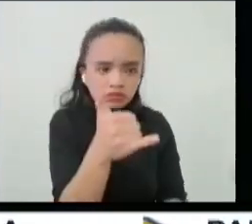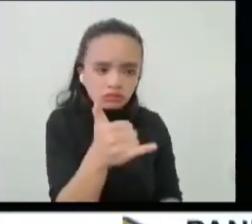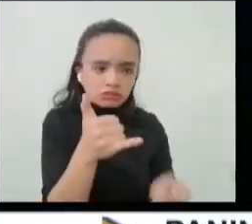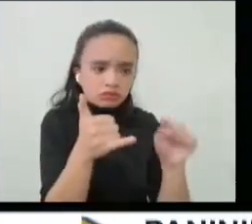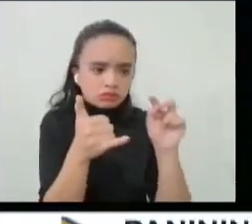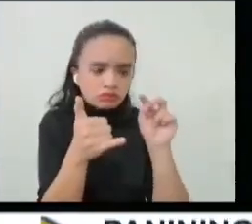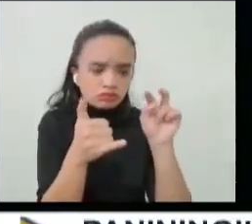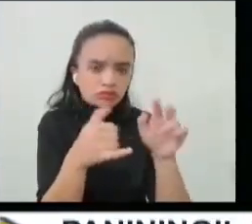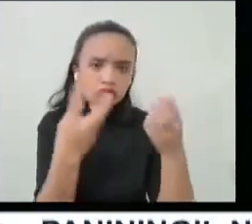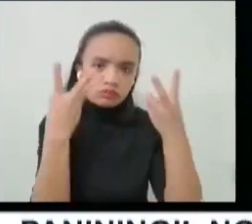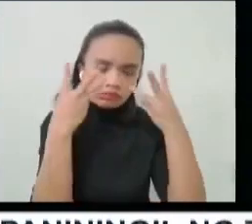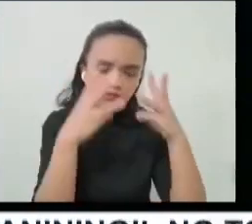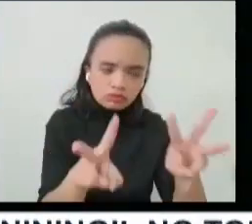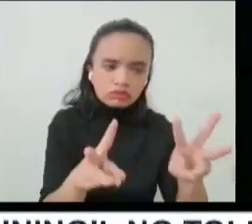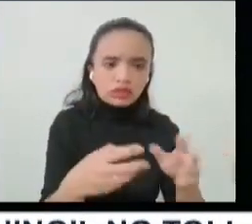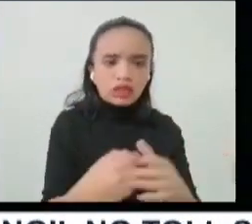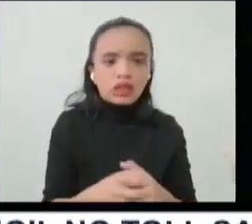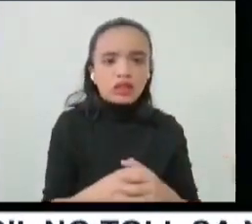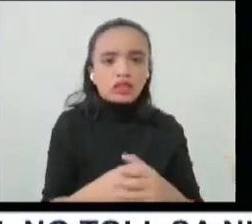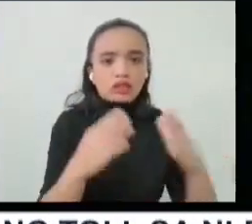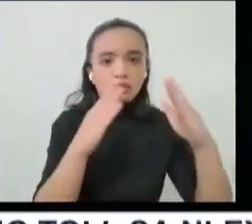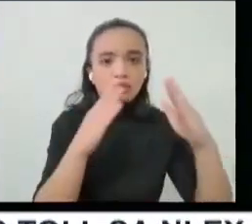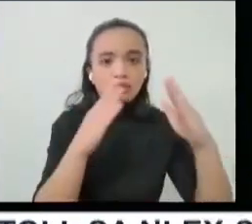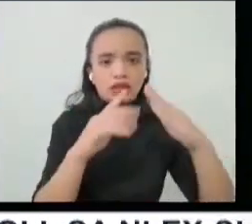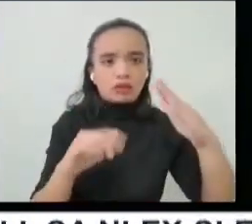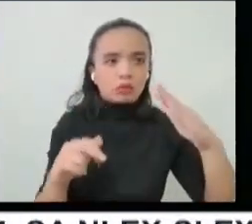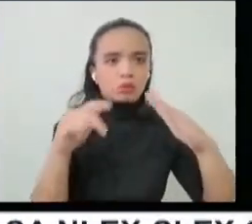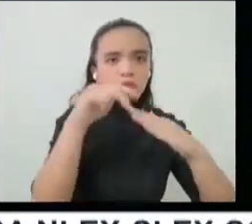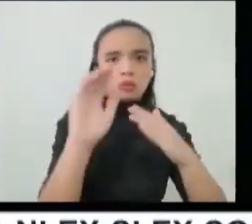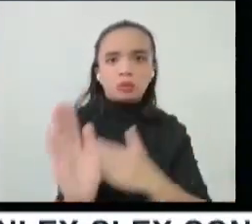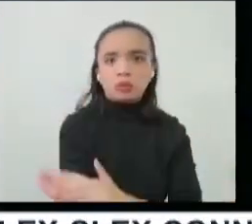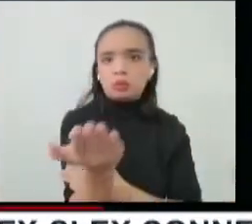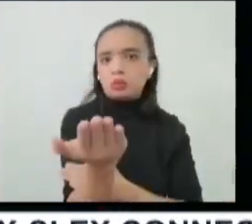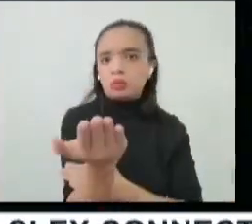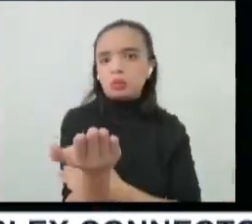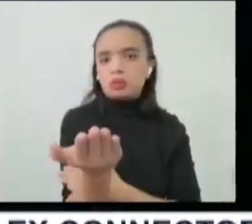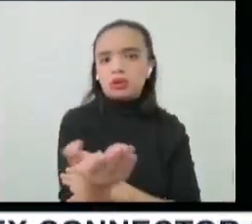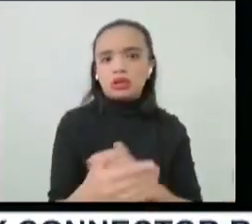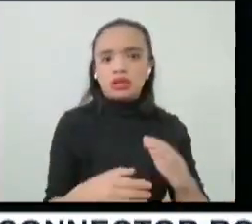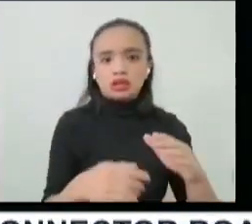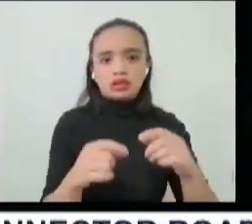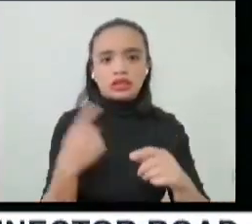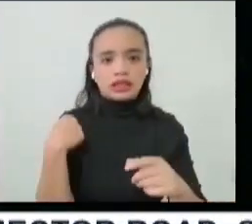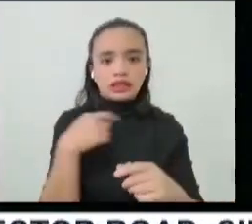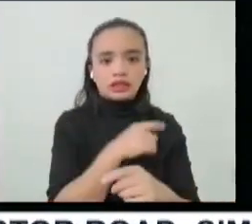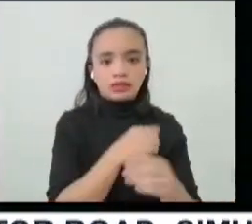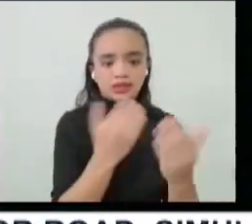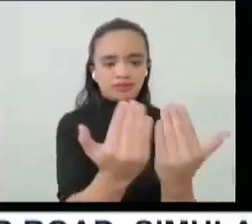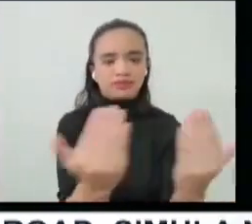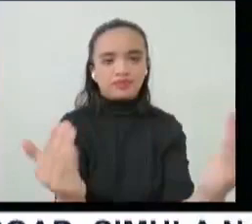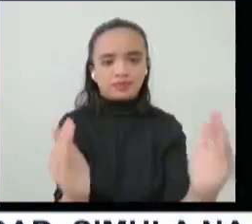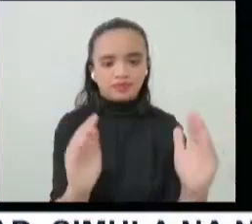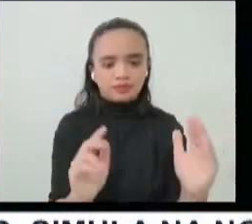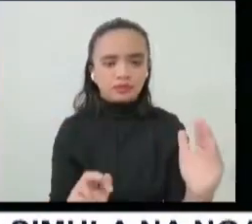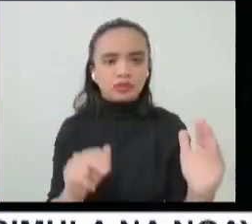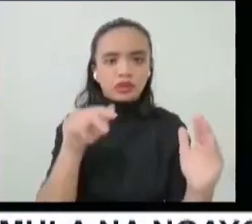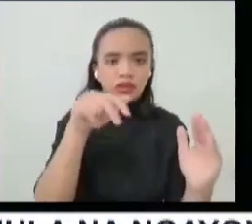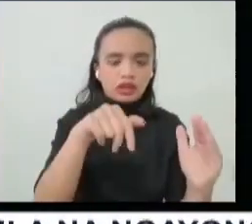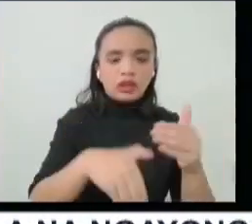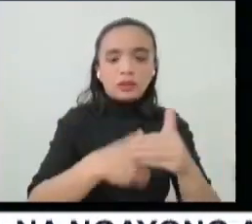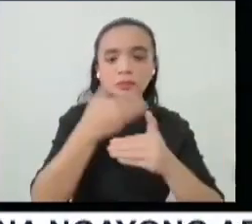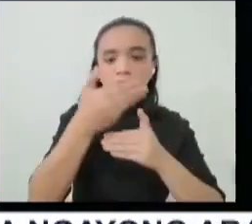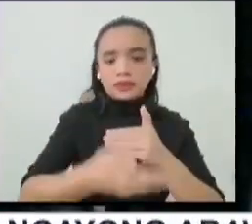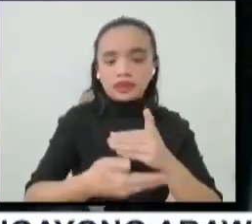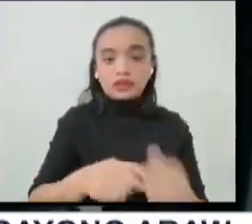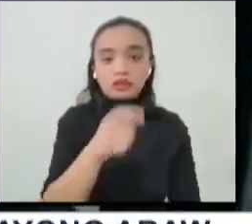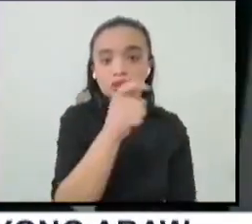na inakyat pala nila ng madaling araw po. Inakyat po doon sa terrace po namin. Tapos yung mga tools po nilagay po